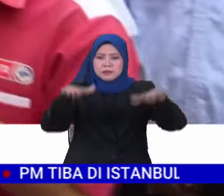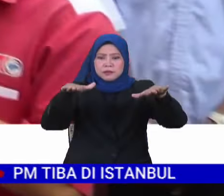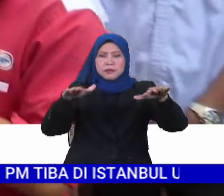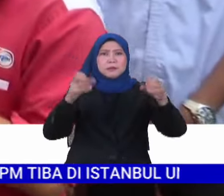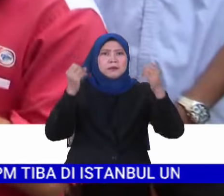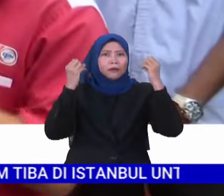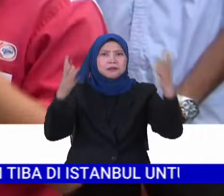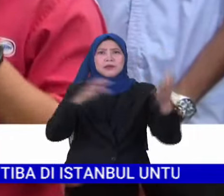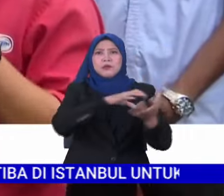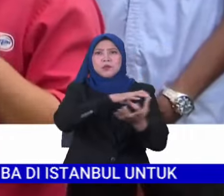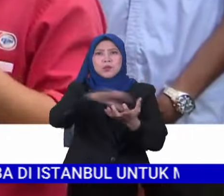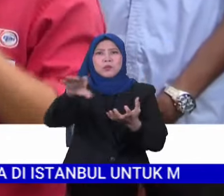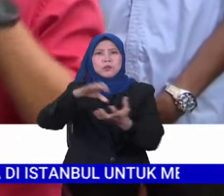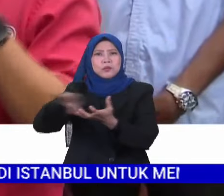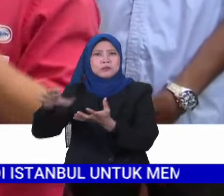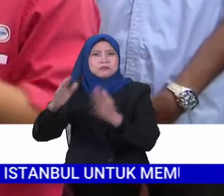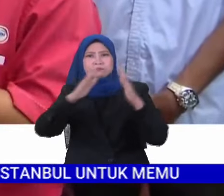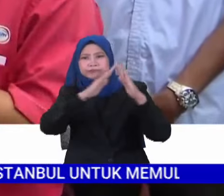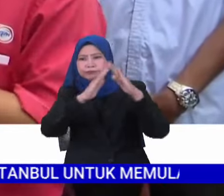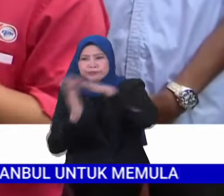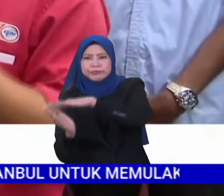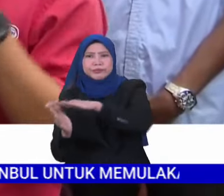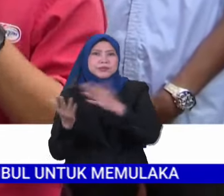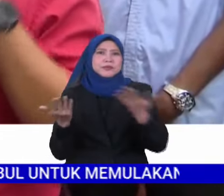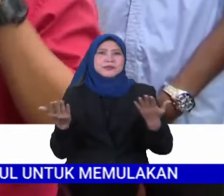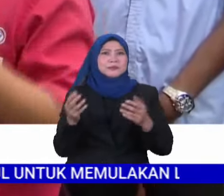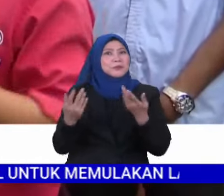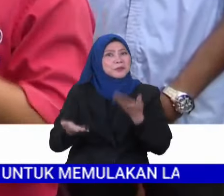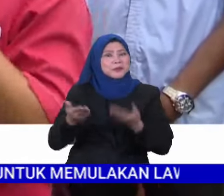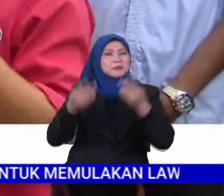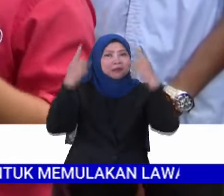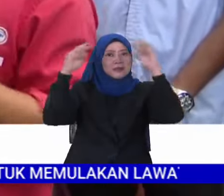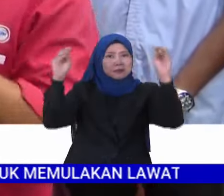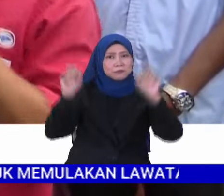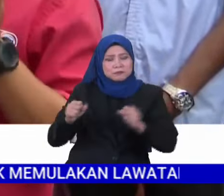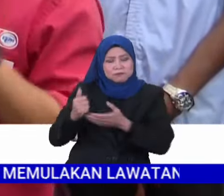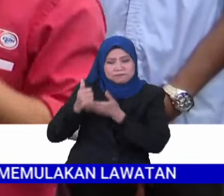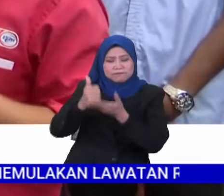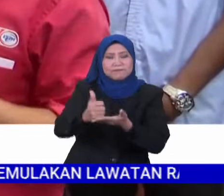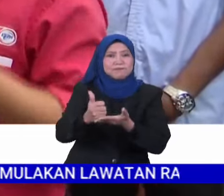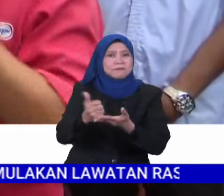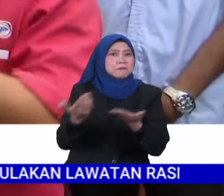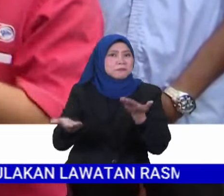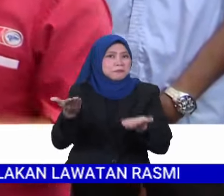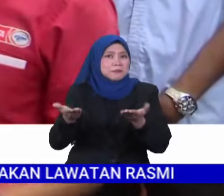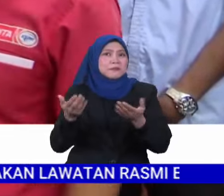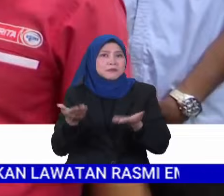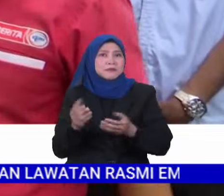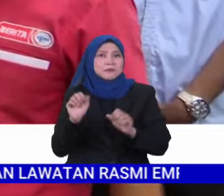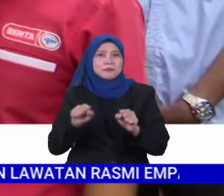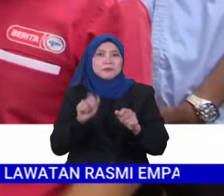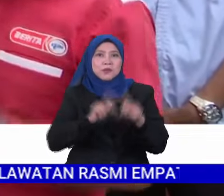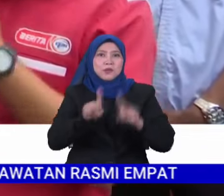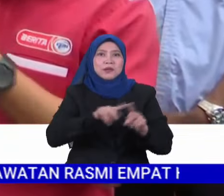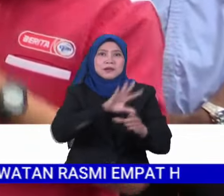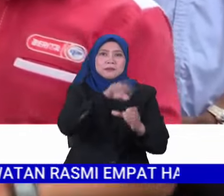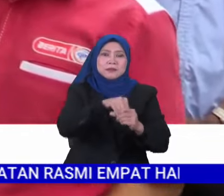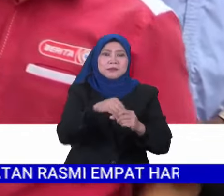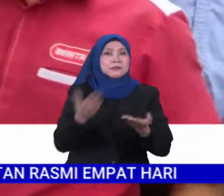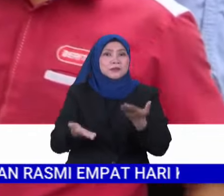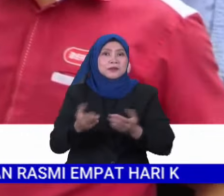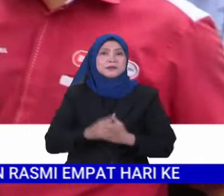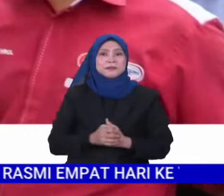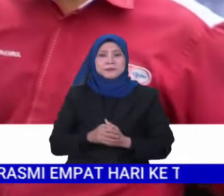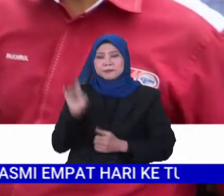perusakan atau benda mungkin lepas ini peneliti juga akan atau mempertimbangkan bantuan kepada penduduk yang terlibat bisalah